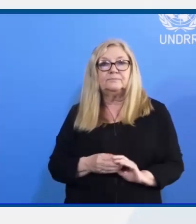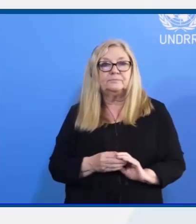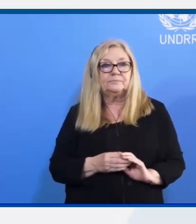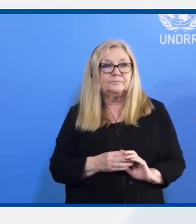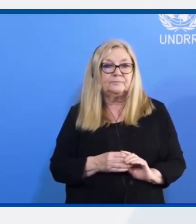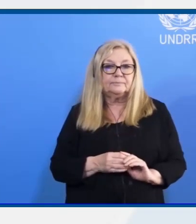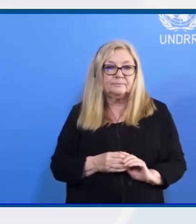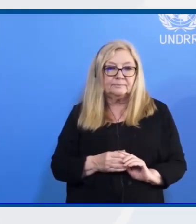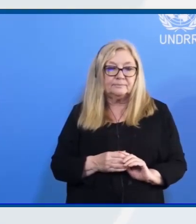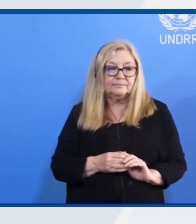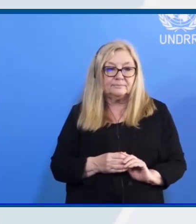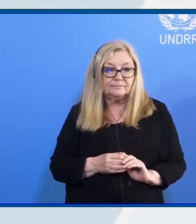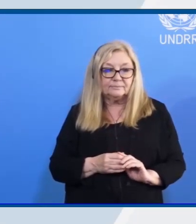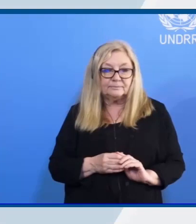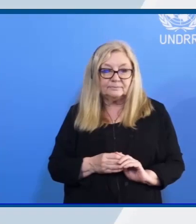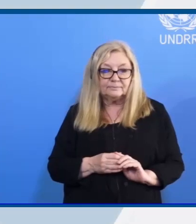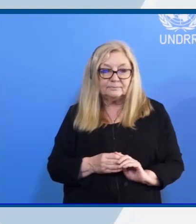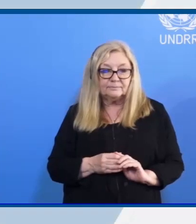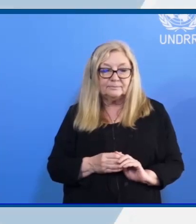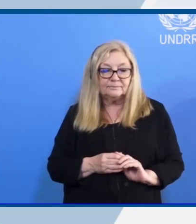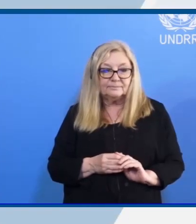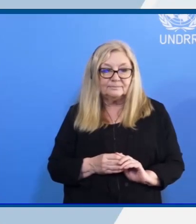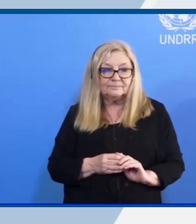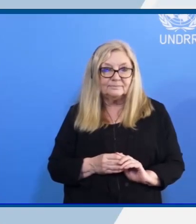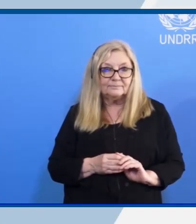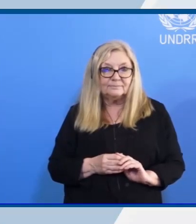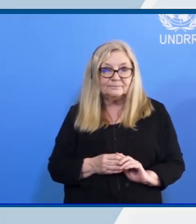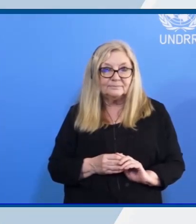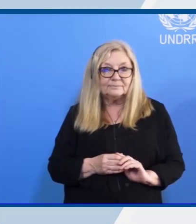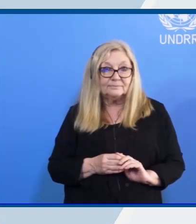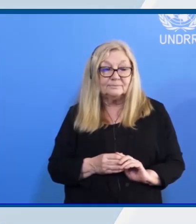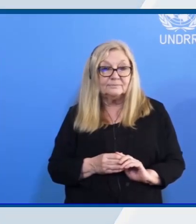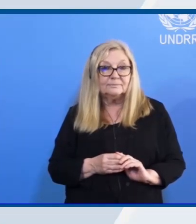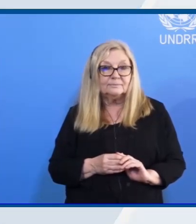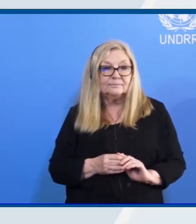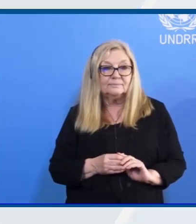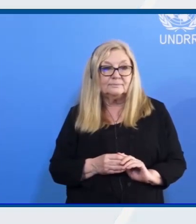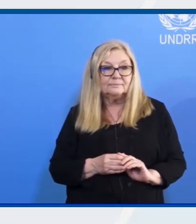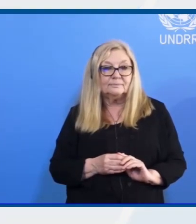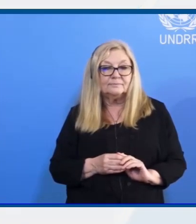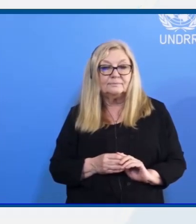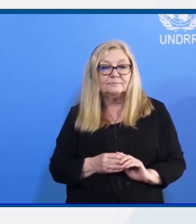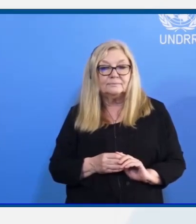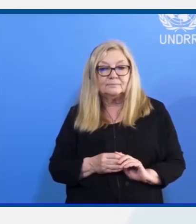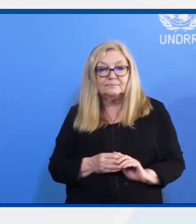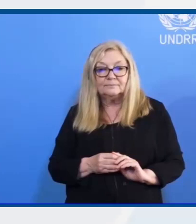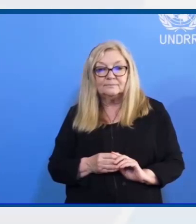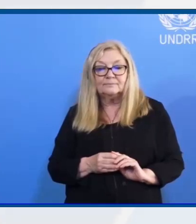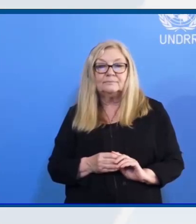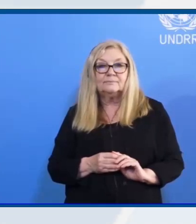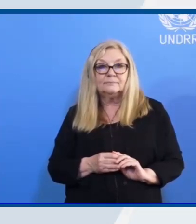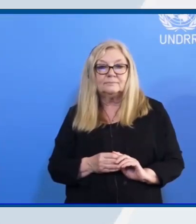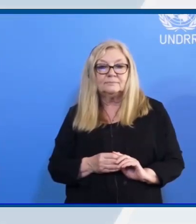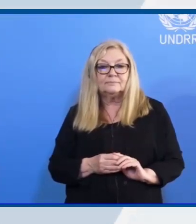सेंडाई फ्रेमवर्कच्या जे मिड टर्म रिव्ह्यू आहे तर त्याच्यामध्ये महिलांनी केलेल्या कामाचा अभ्यास करायला पाहिजे की जसं महिला काय काम करतात